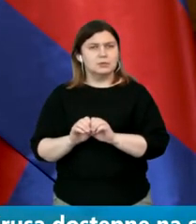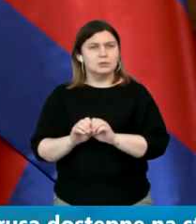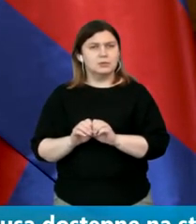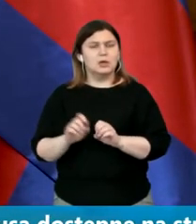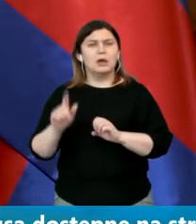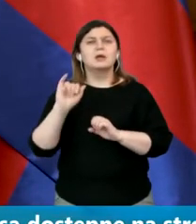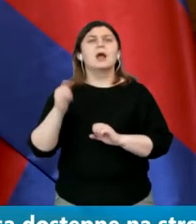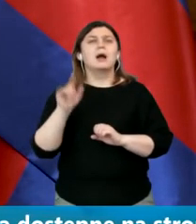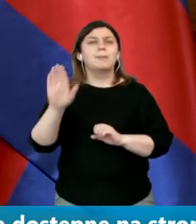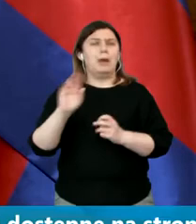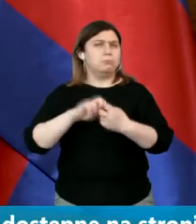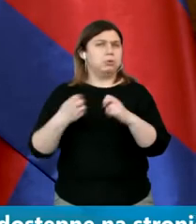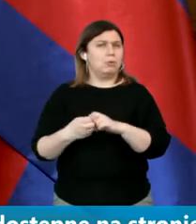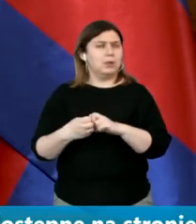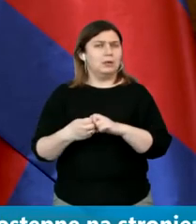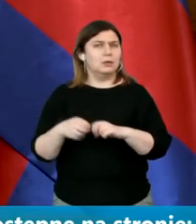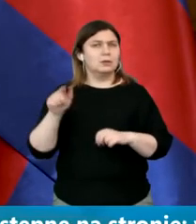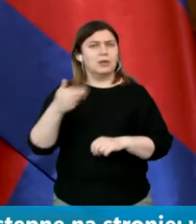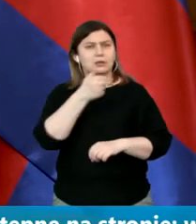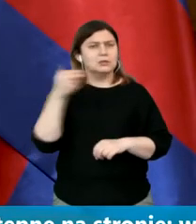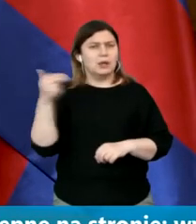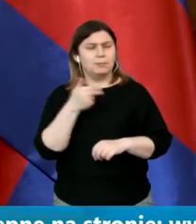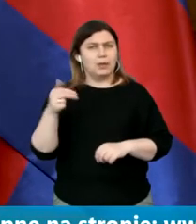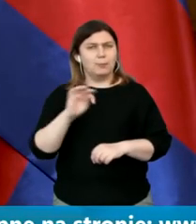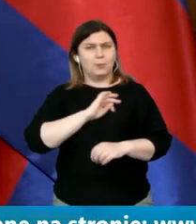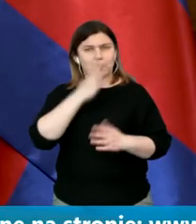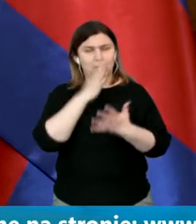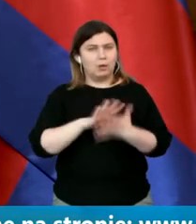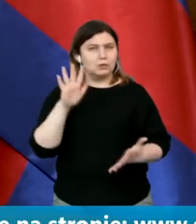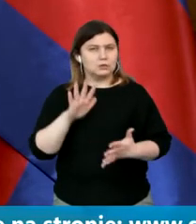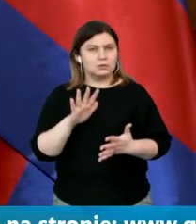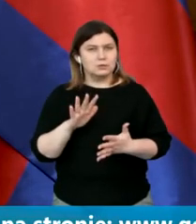z jakim Pani problem się boryka, ponieważ te tematy są w mojej ocenie